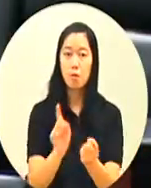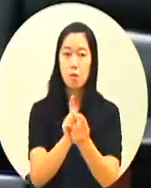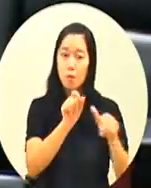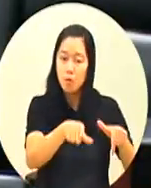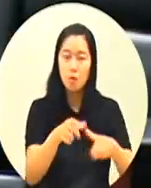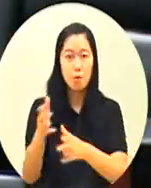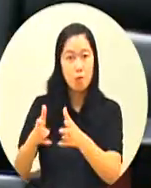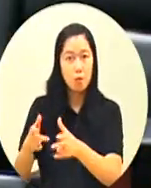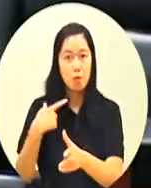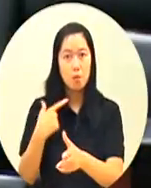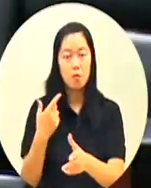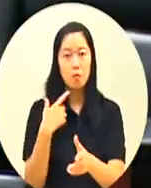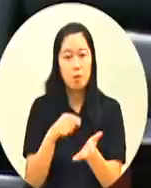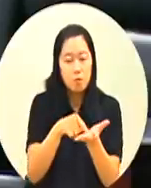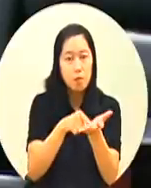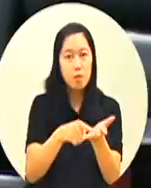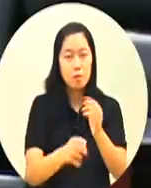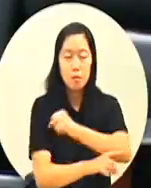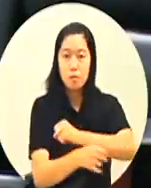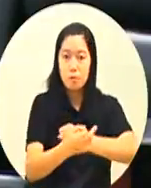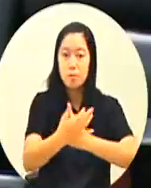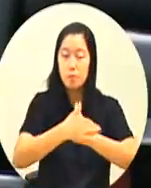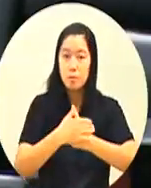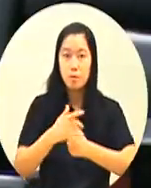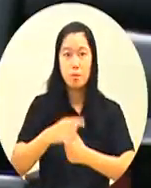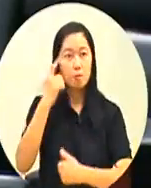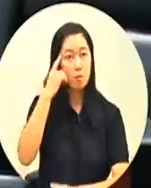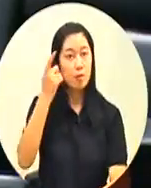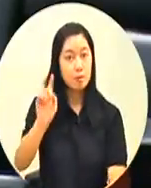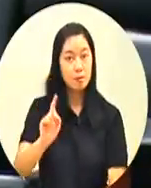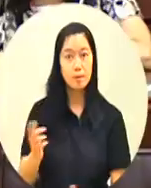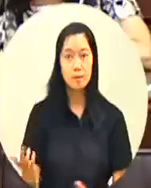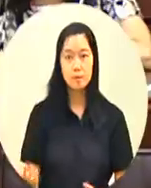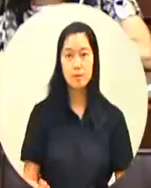取到天使基金来帮助他们的这部分，我们有什么样的看法跟因应？